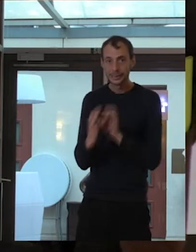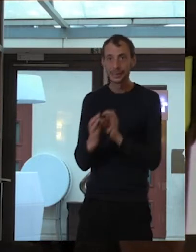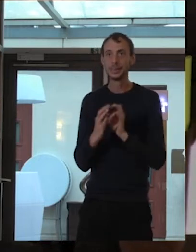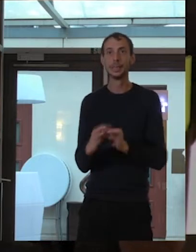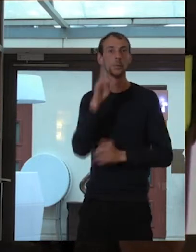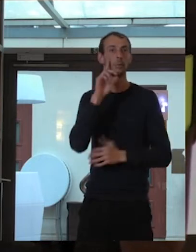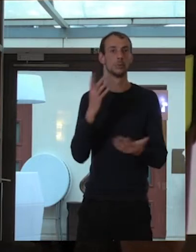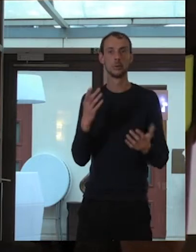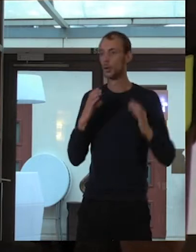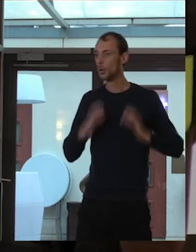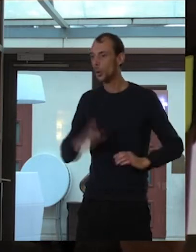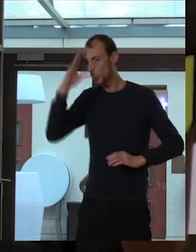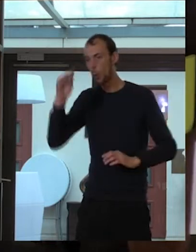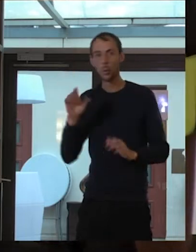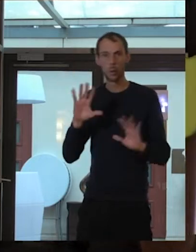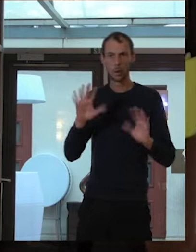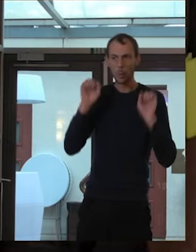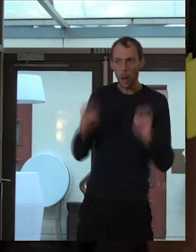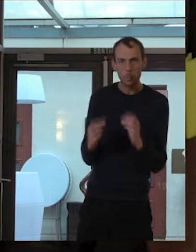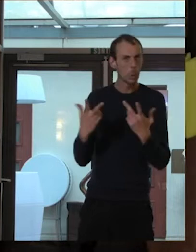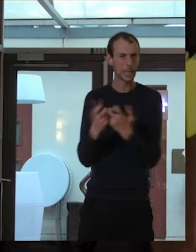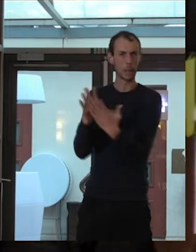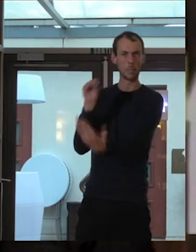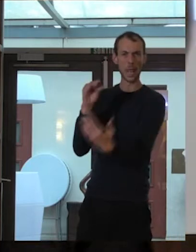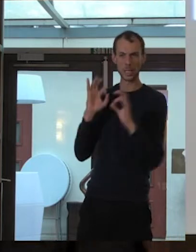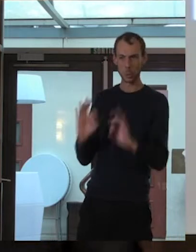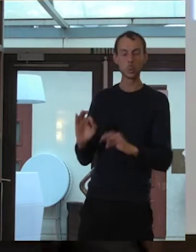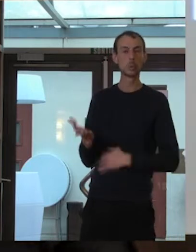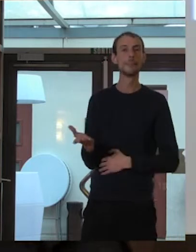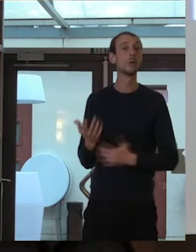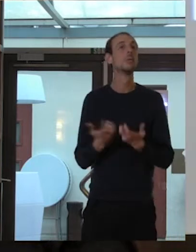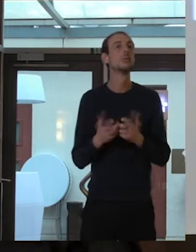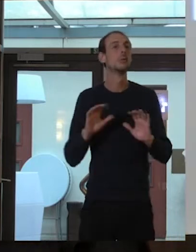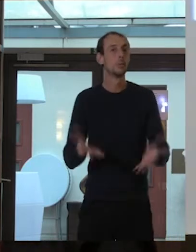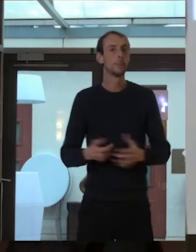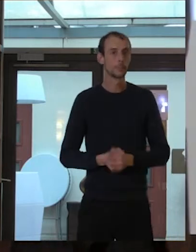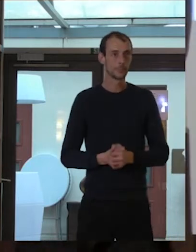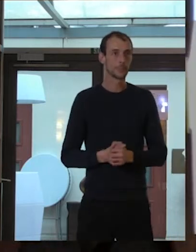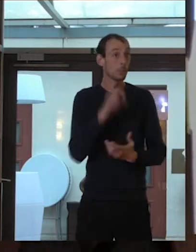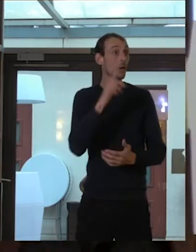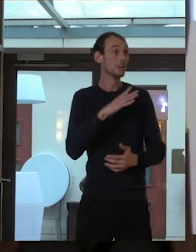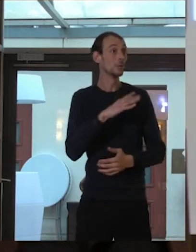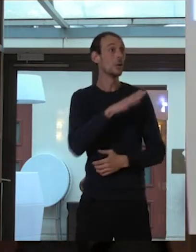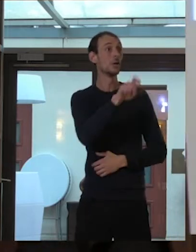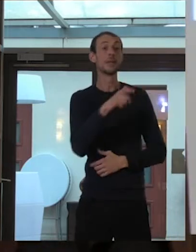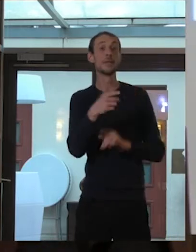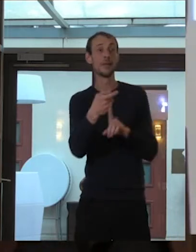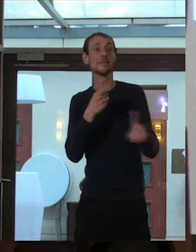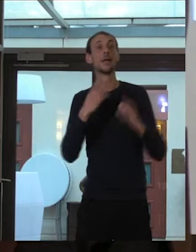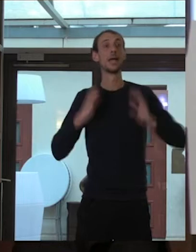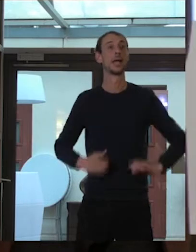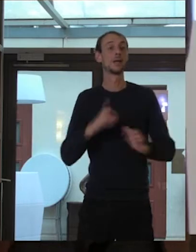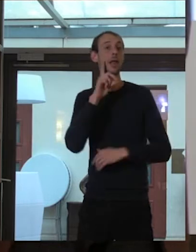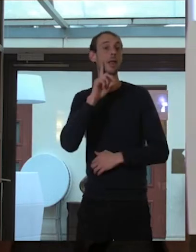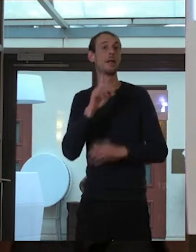dimension d'exemplarité. Sylvie Pépin, qui représente les Girondins de Bordeaux, est là aujourd'hui. Et pourquoi je dis ça? Puisque les Girondins ont mis sous le signe